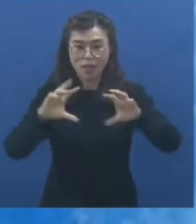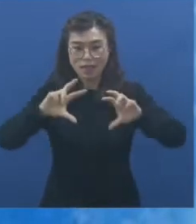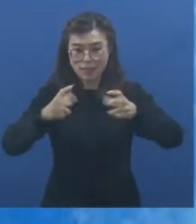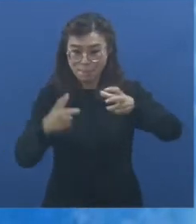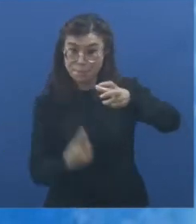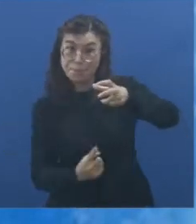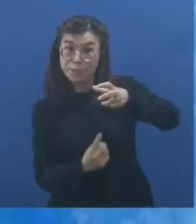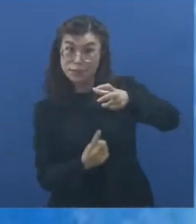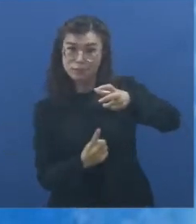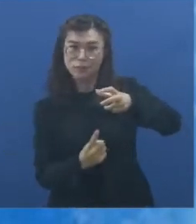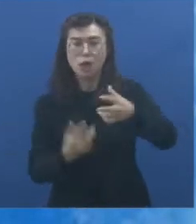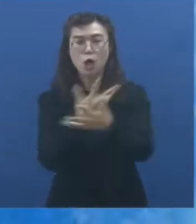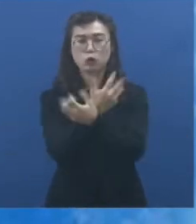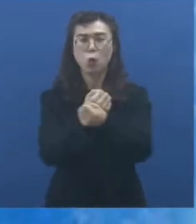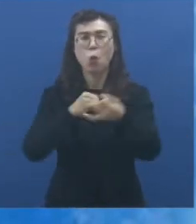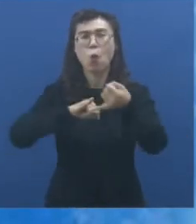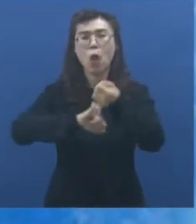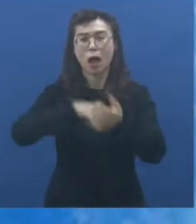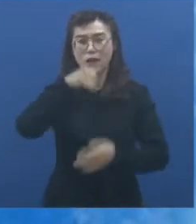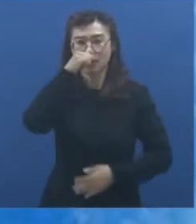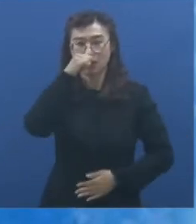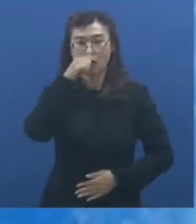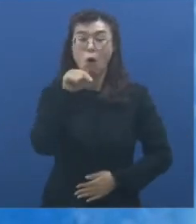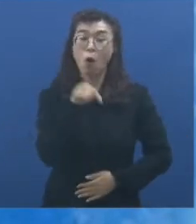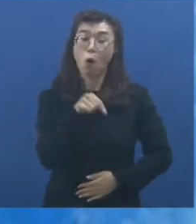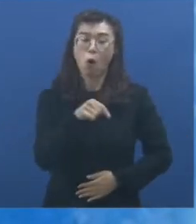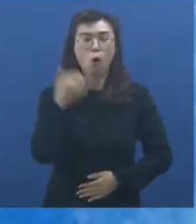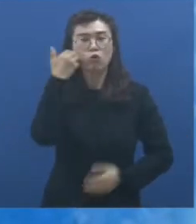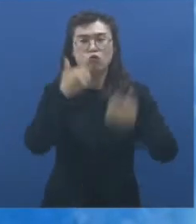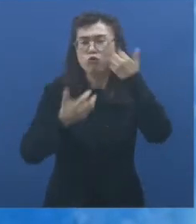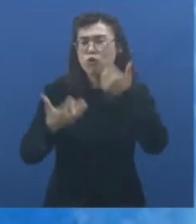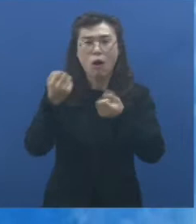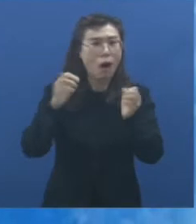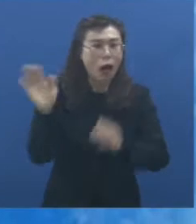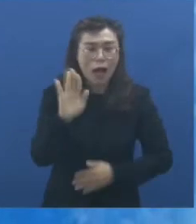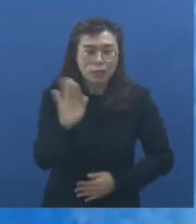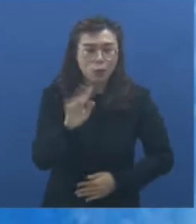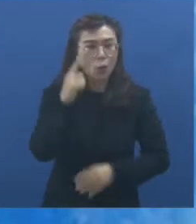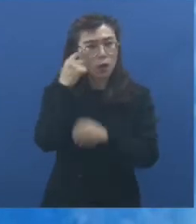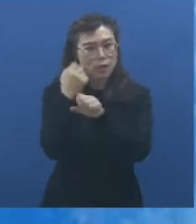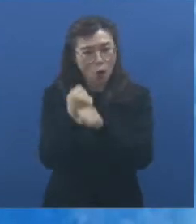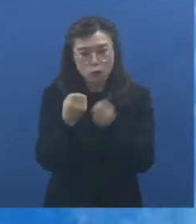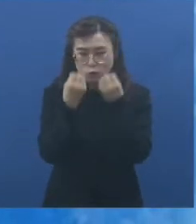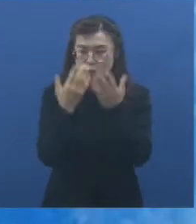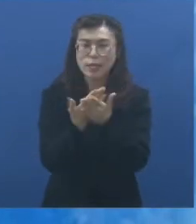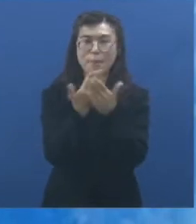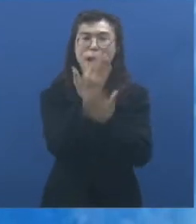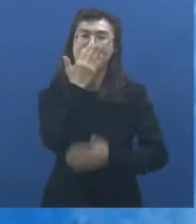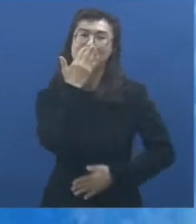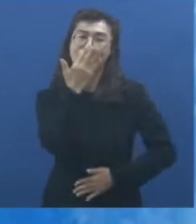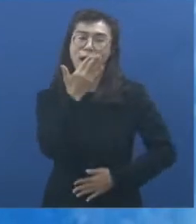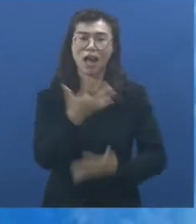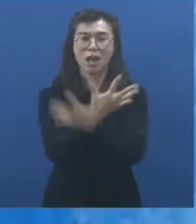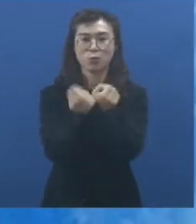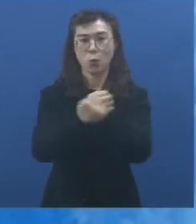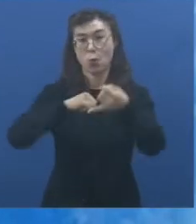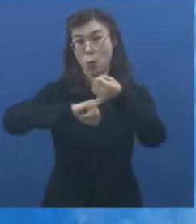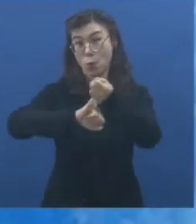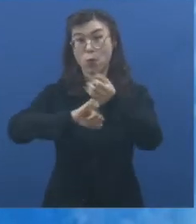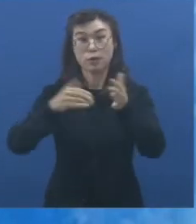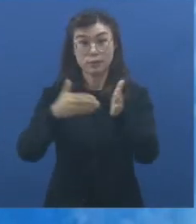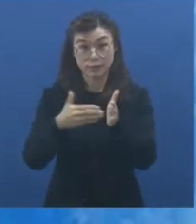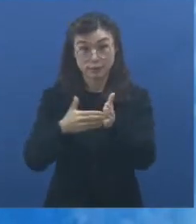남극은 누구에게도 속하지 않고 자유로이 연구와 개발이 진행될 수 있다 하는걸 이제 조약을 맺어 거 든 요 그래서